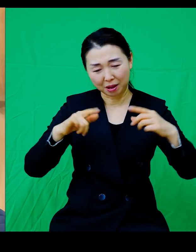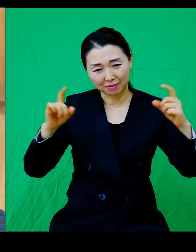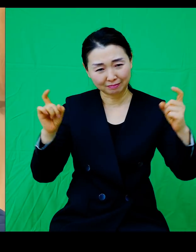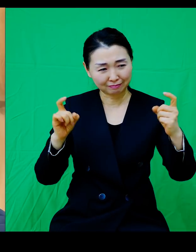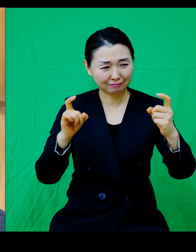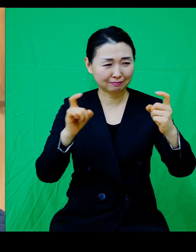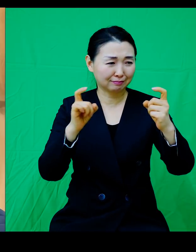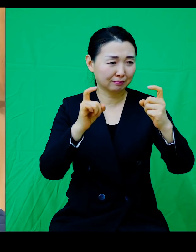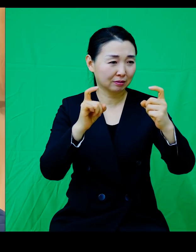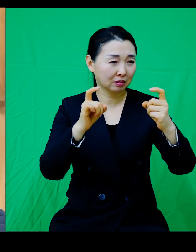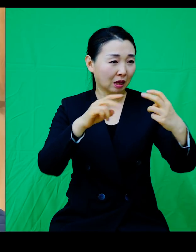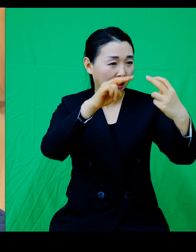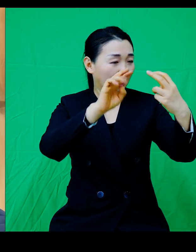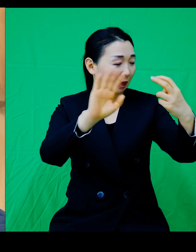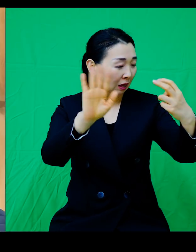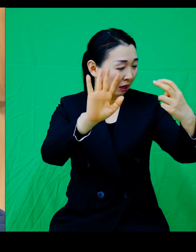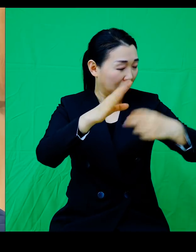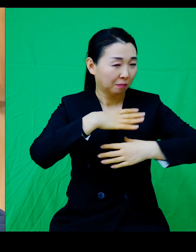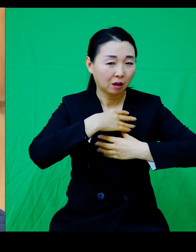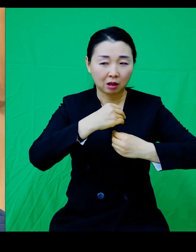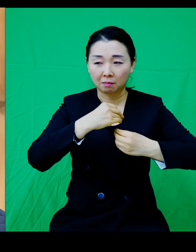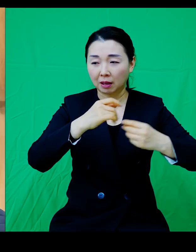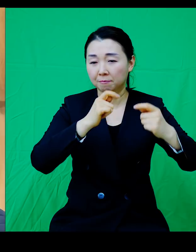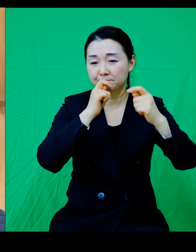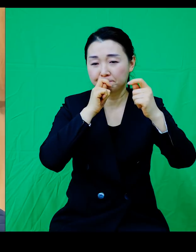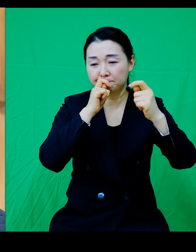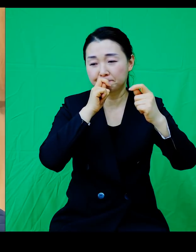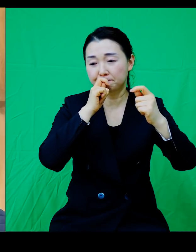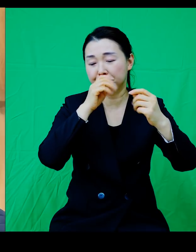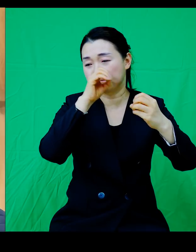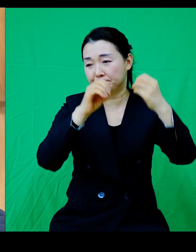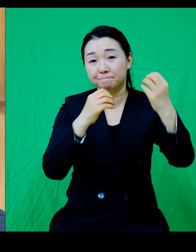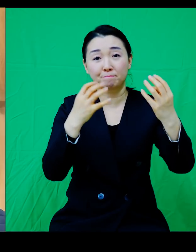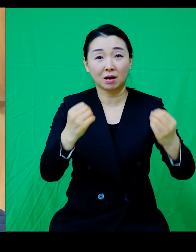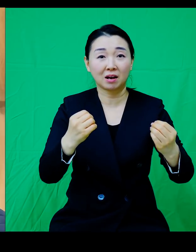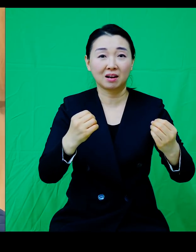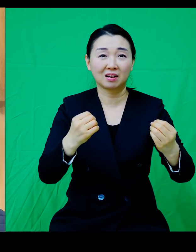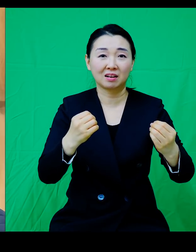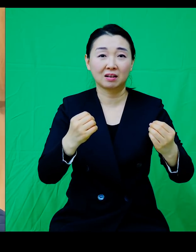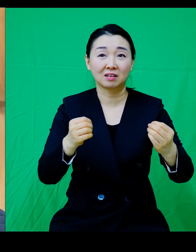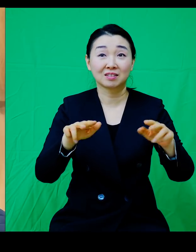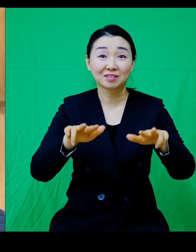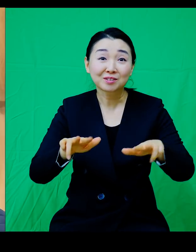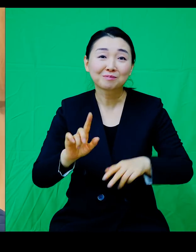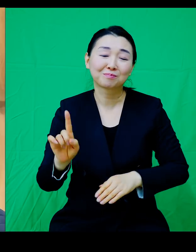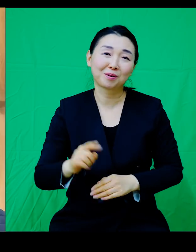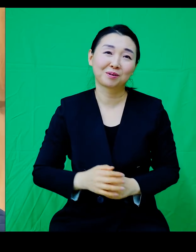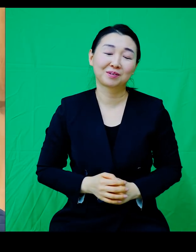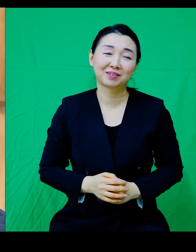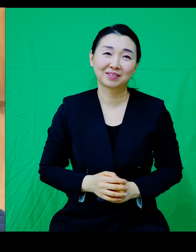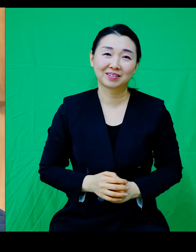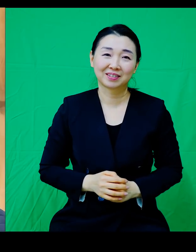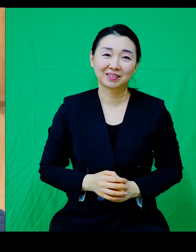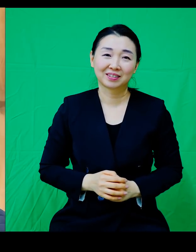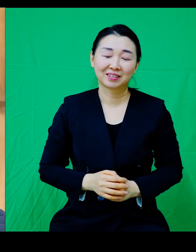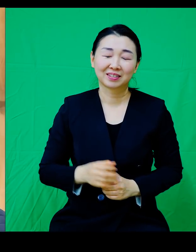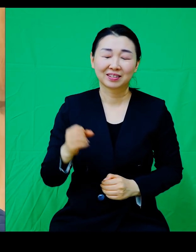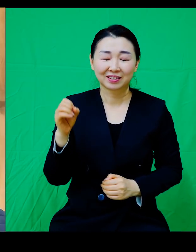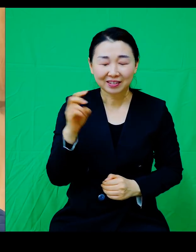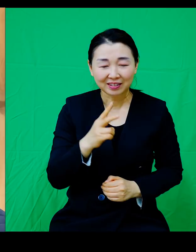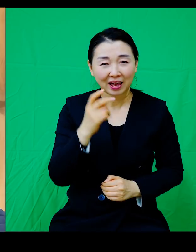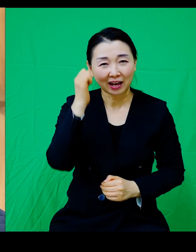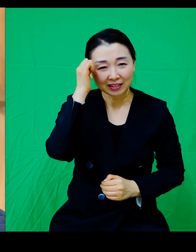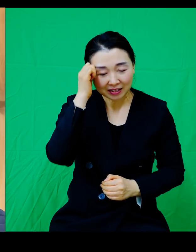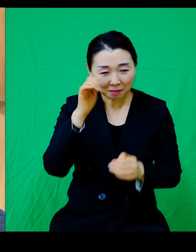싸우고 서로 안 보는 게 더 편하고 말 안 하는 게 더 편한 시간들이 더 많았는데 이제 정말 정말 이제 동거인에서